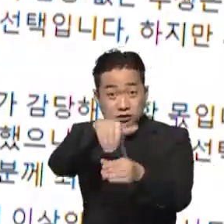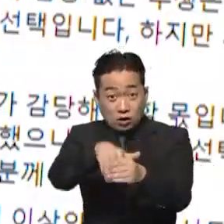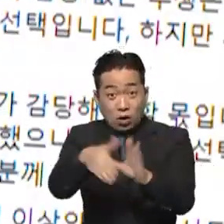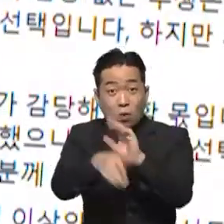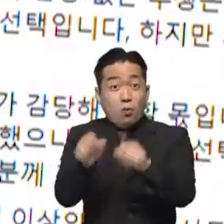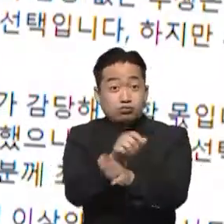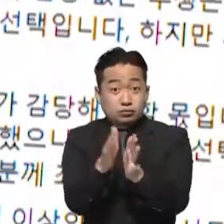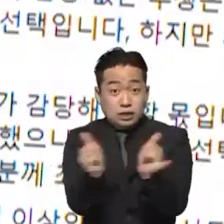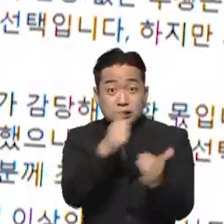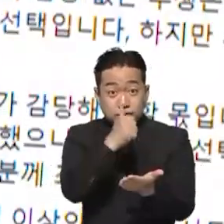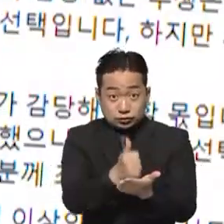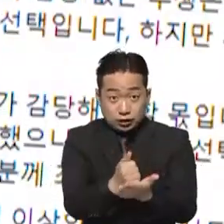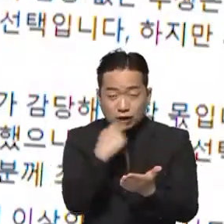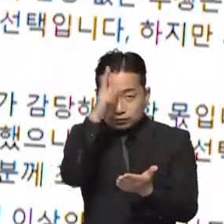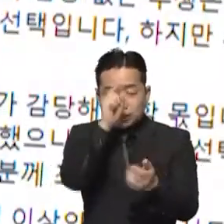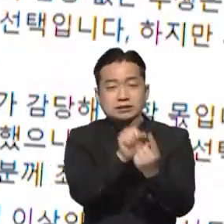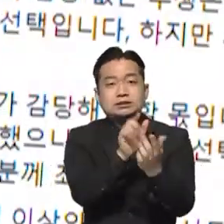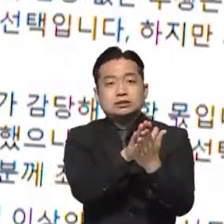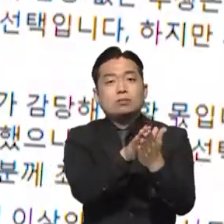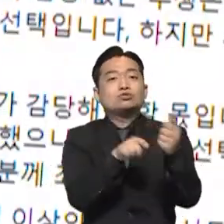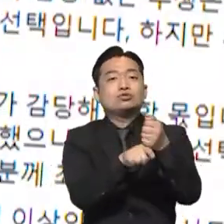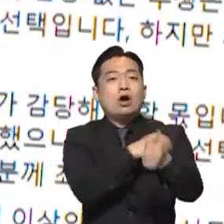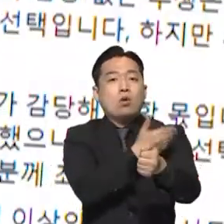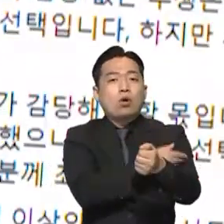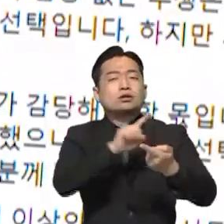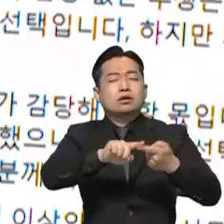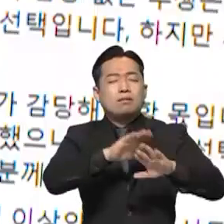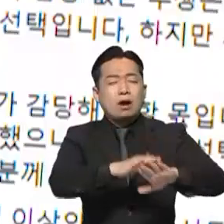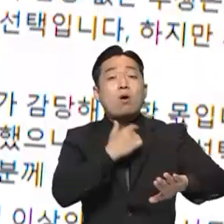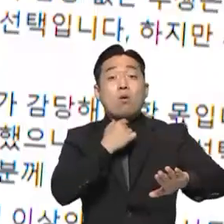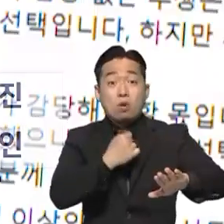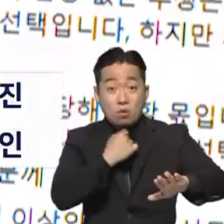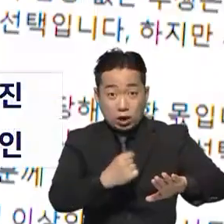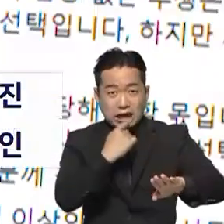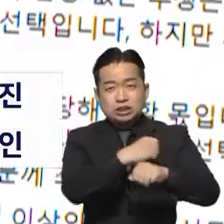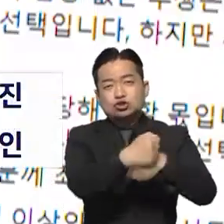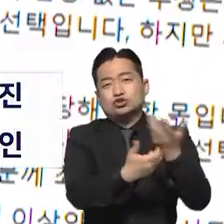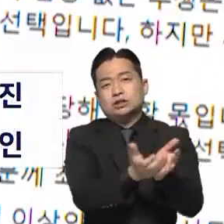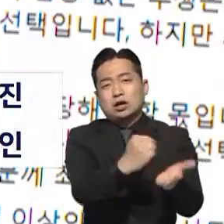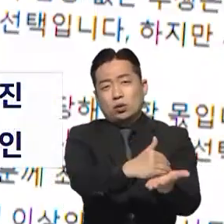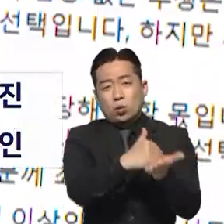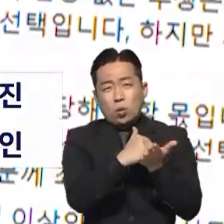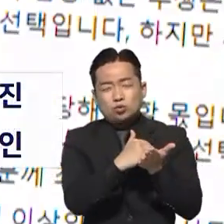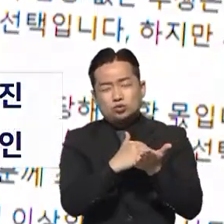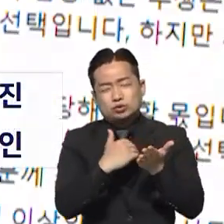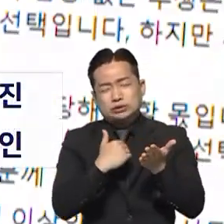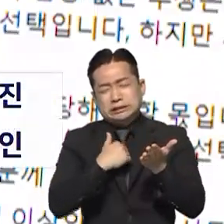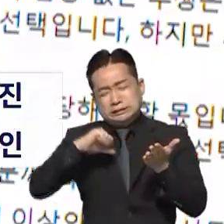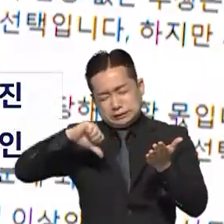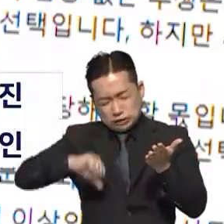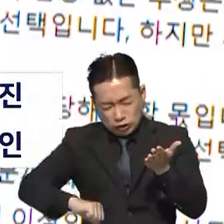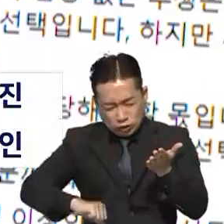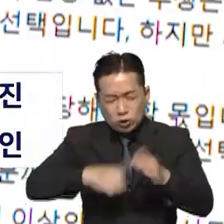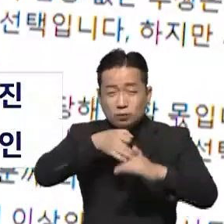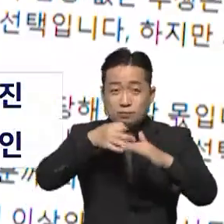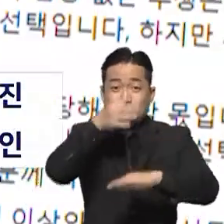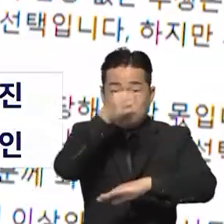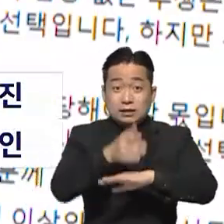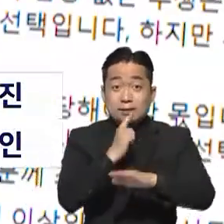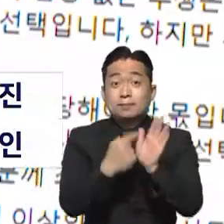공직자 범죄를 검찰의 직접 수사권 대상으로 남기려 했지만 민주당의 요구를 이겨낼 수 없었다며 죄송하다고도